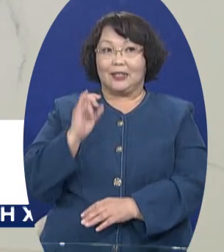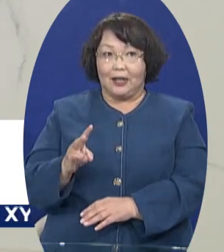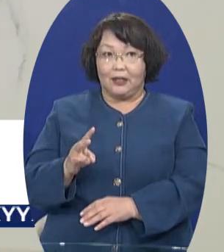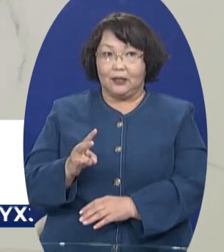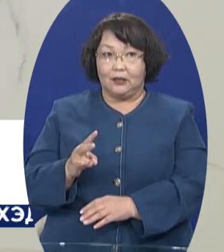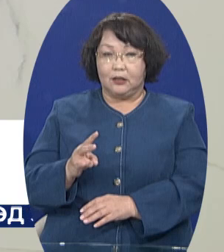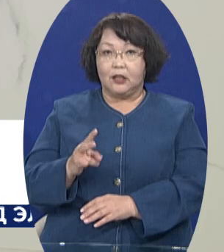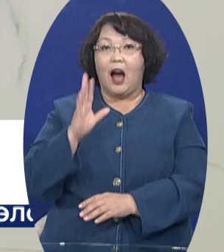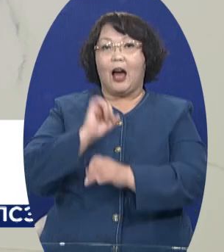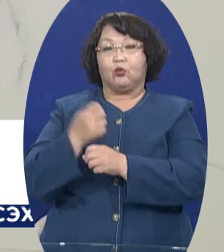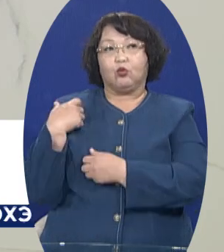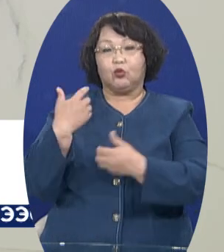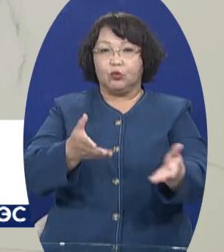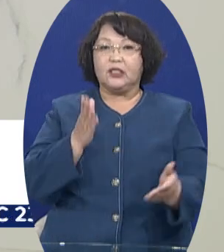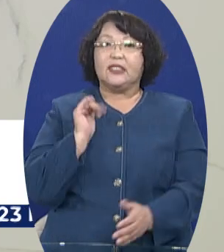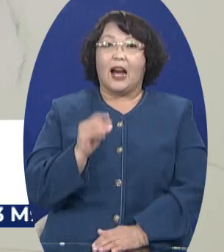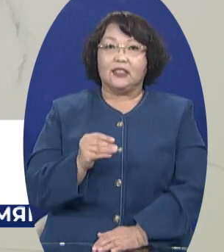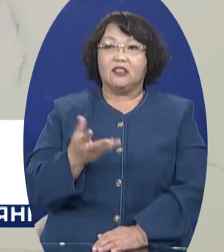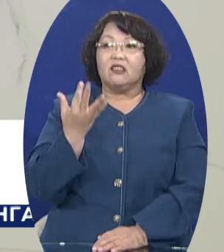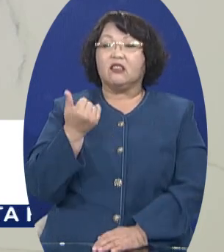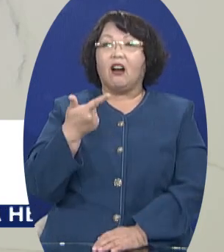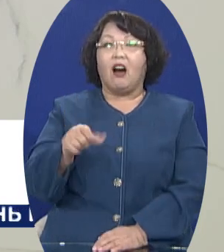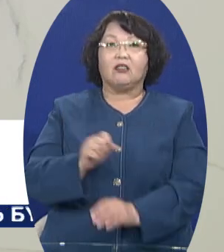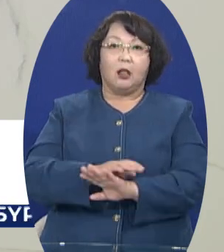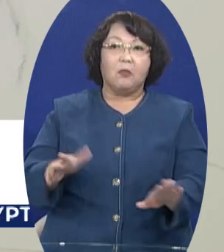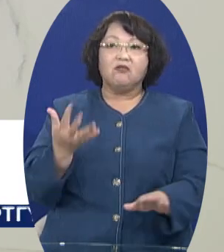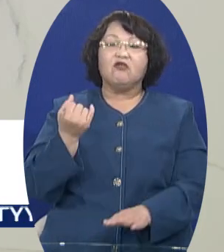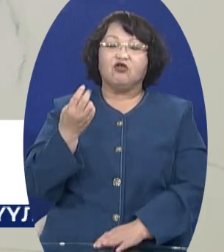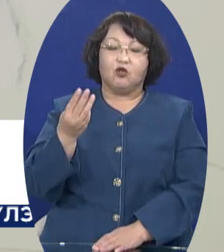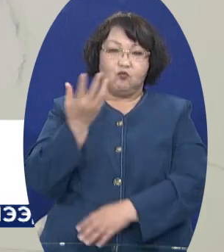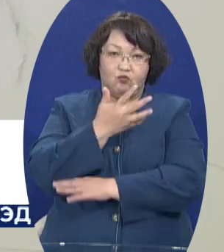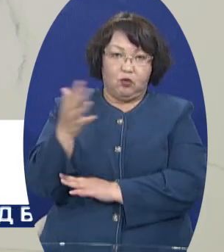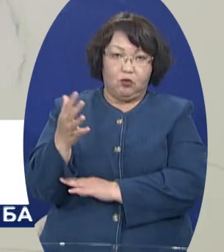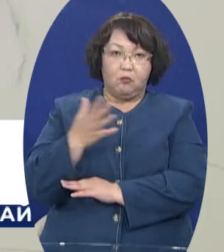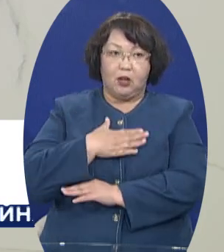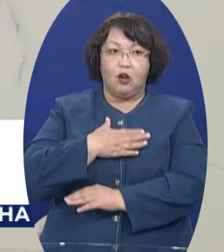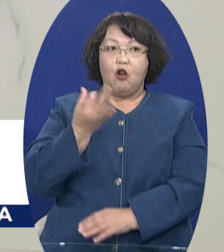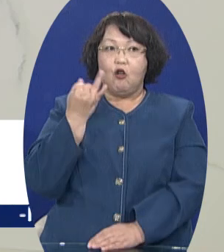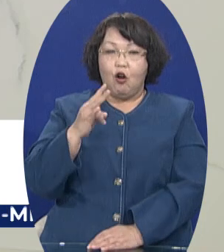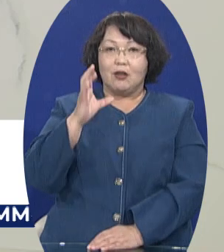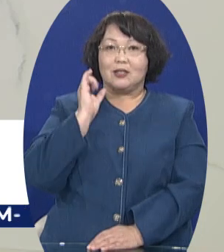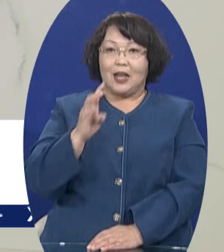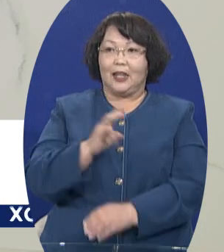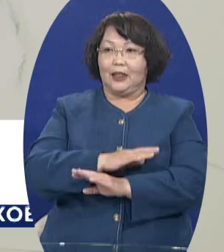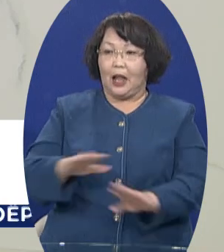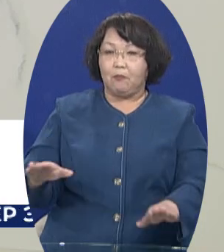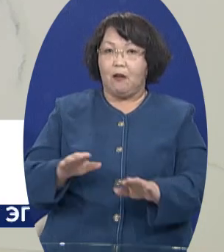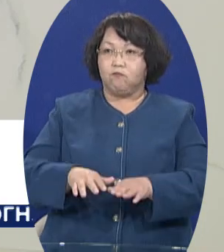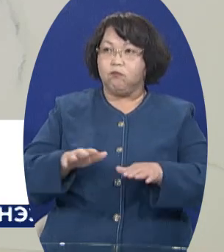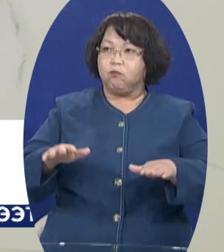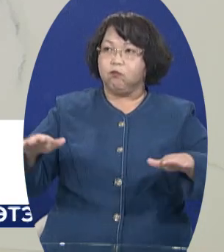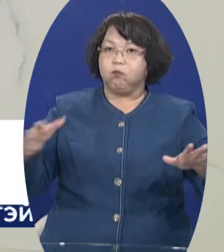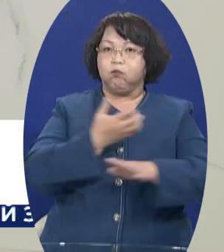ойн санд шилжүүлэх юм бэ? А ингэснээр яах юм хэр манай ойн сангийн талбай бол нэмэгдэх боломжууд харагдаж байгаа. Мөн дээр нь